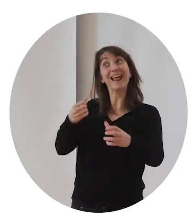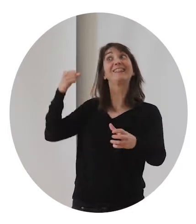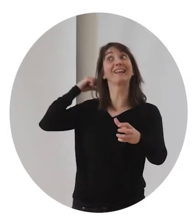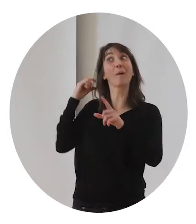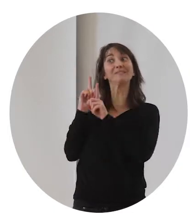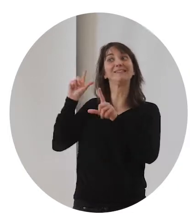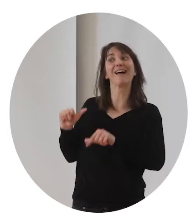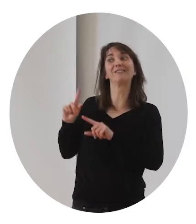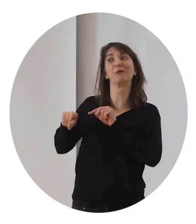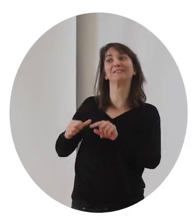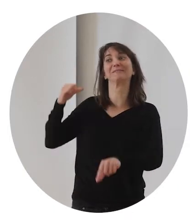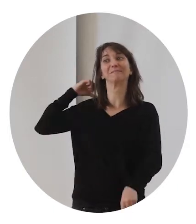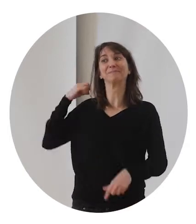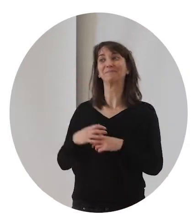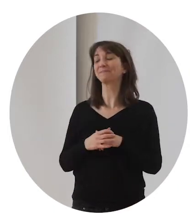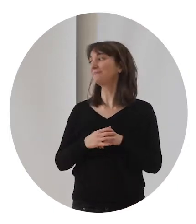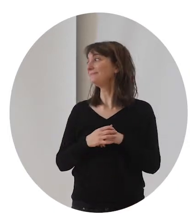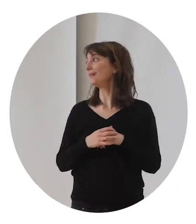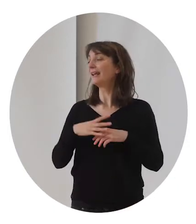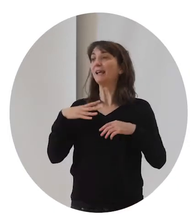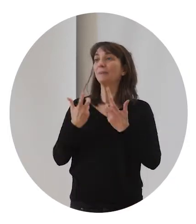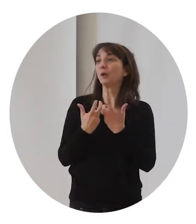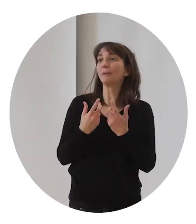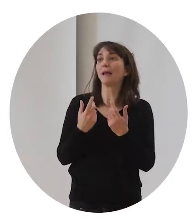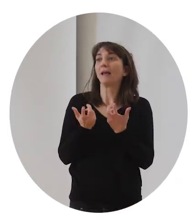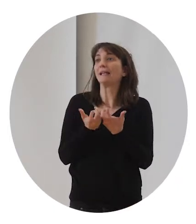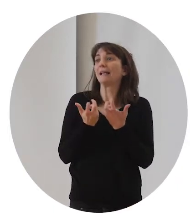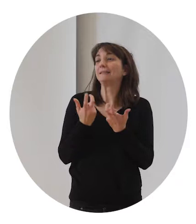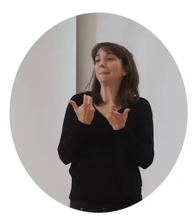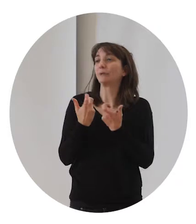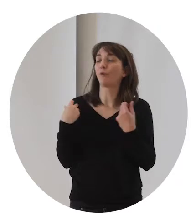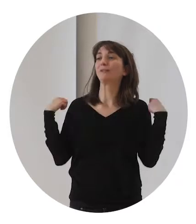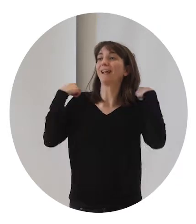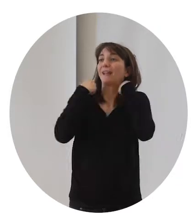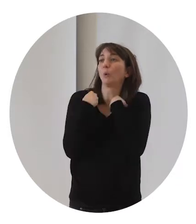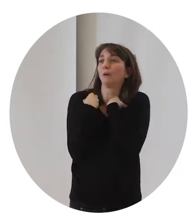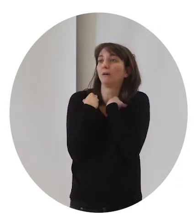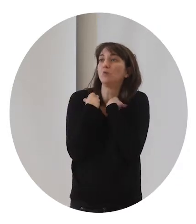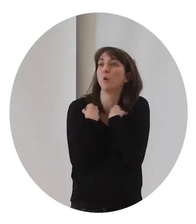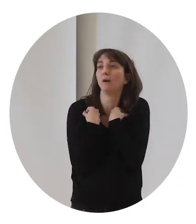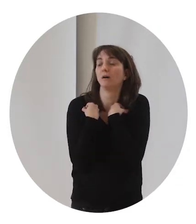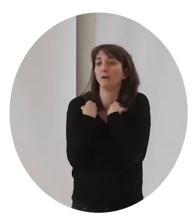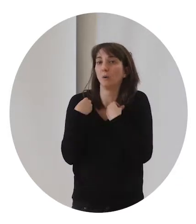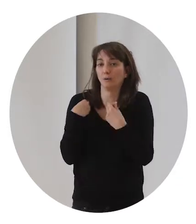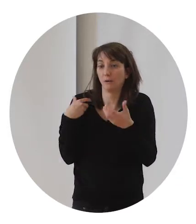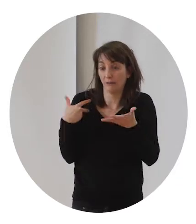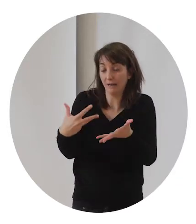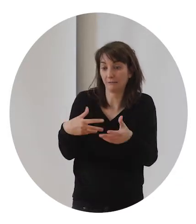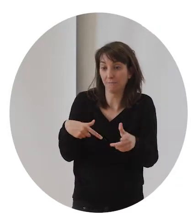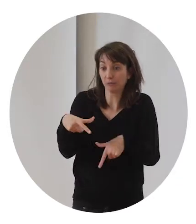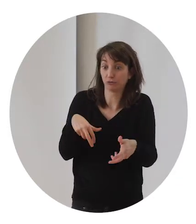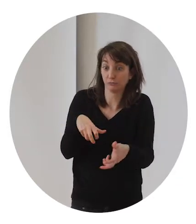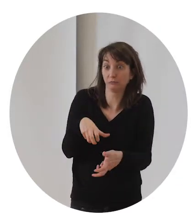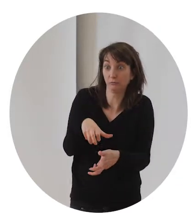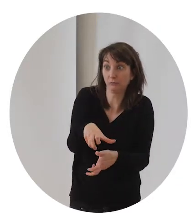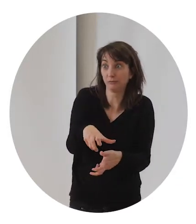les photos, là, mais il y a aussi des exercices comme, par exemple, mettre des sacs à dos très lourds sur le dos de l'enfant et le faire marcher avec. Il y